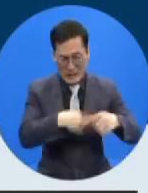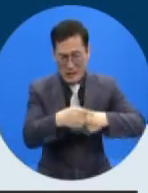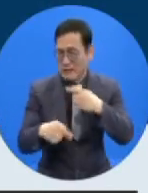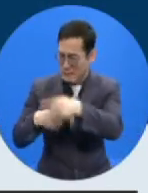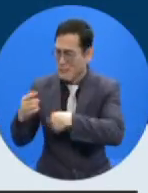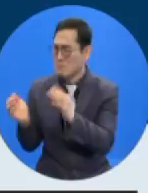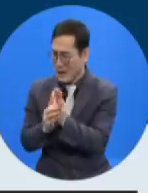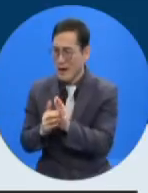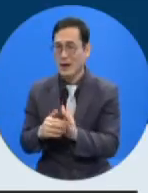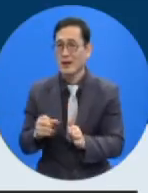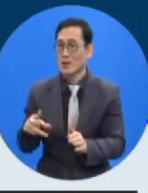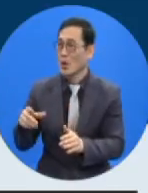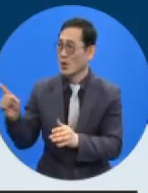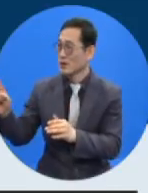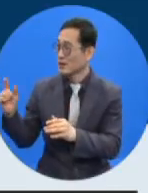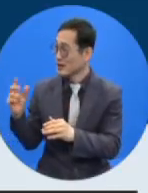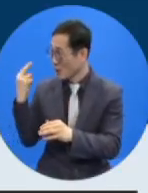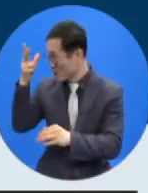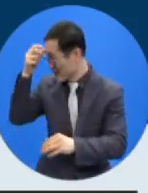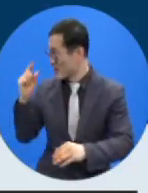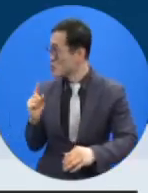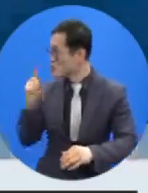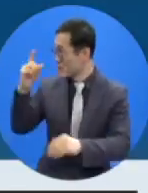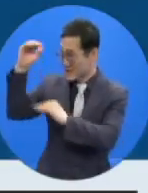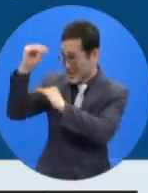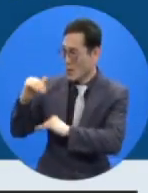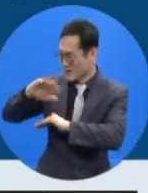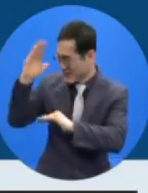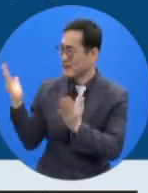모두 인정합니다라고 얘기했어요.